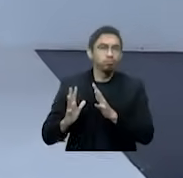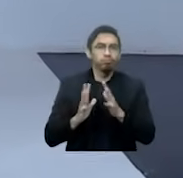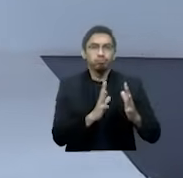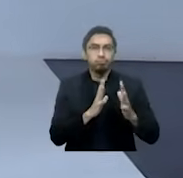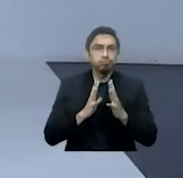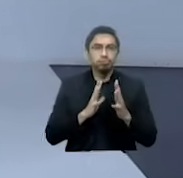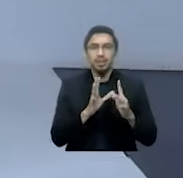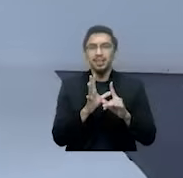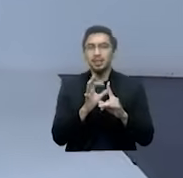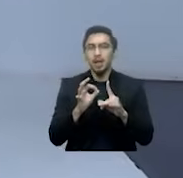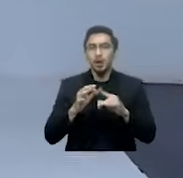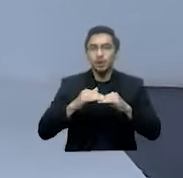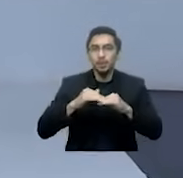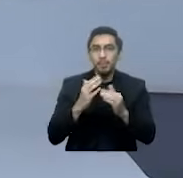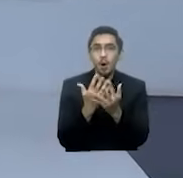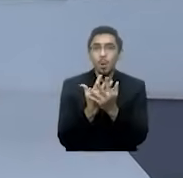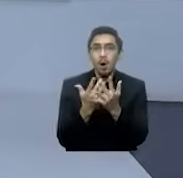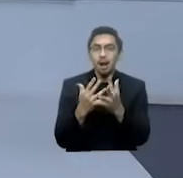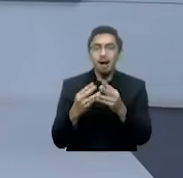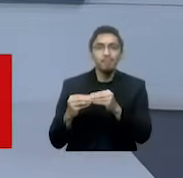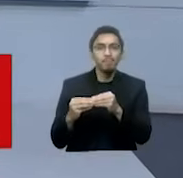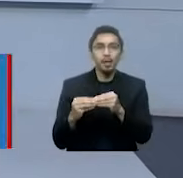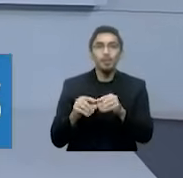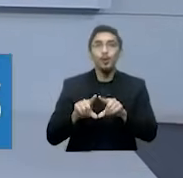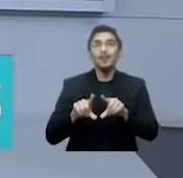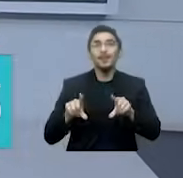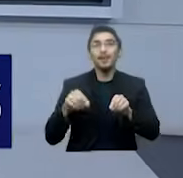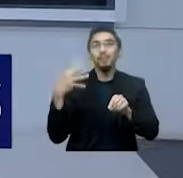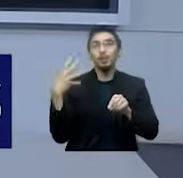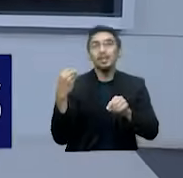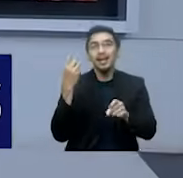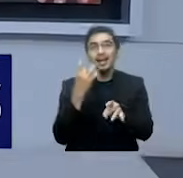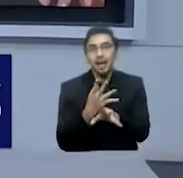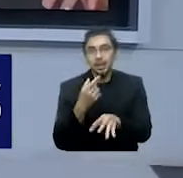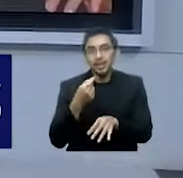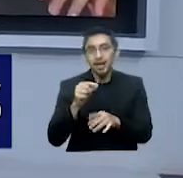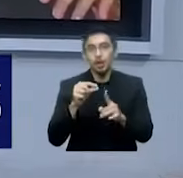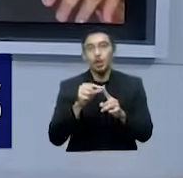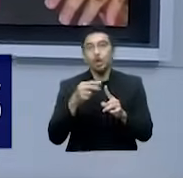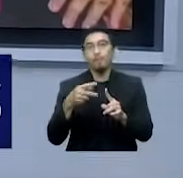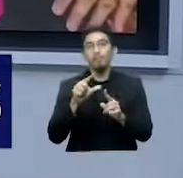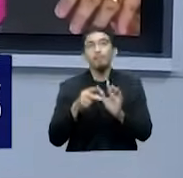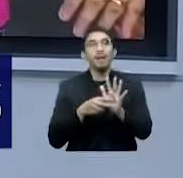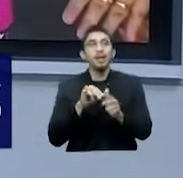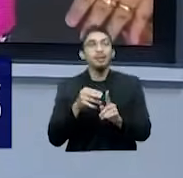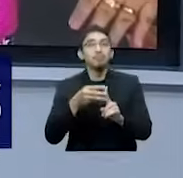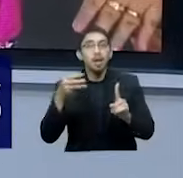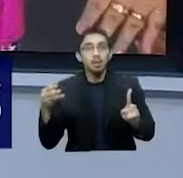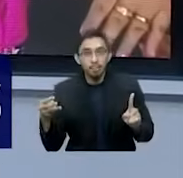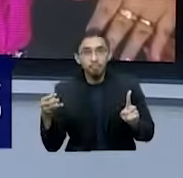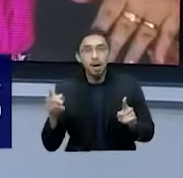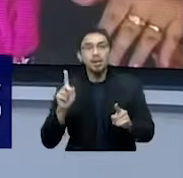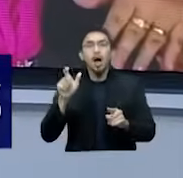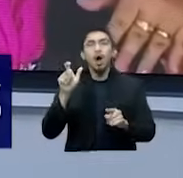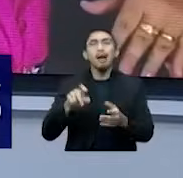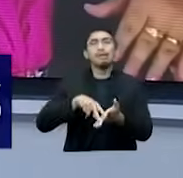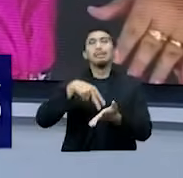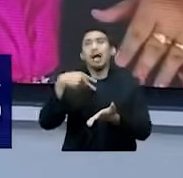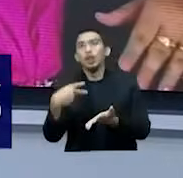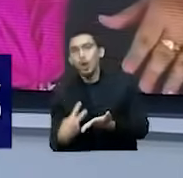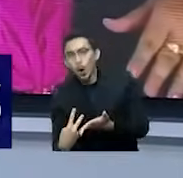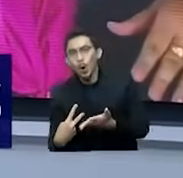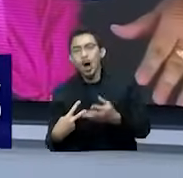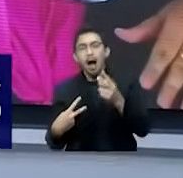Kericuhan terjadi, ratusan warga berebut tiket mudik gratis di kantor Pelni Batam. Beberapa orang bahkan terjatuh dan